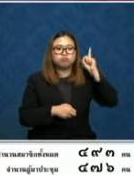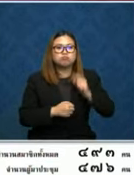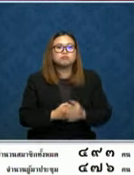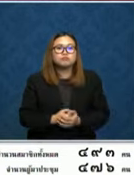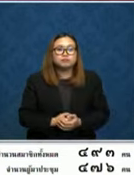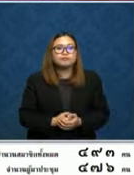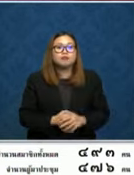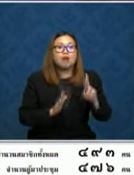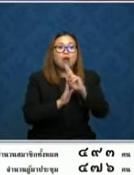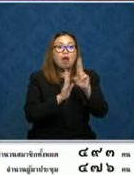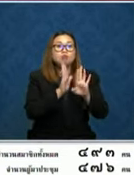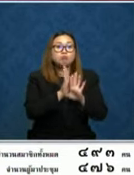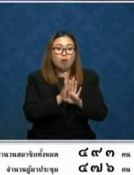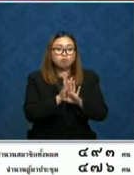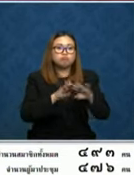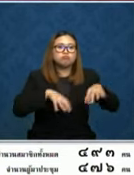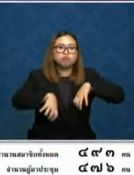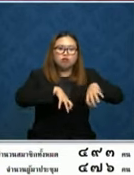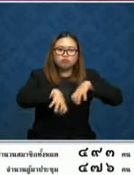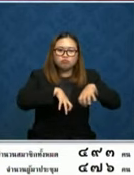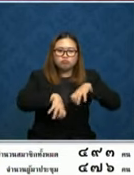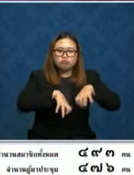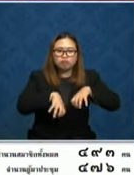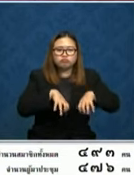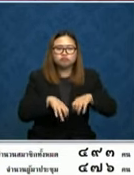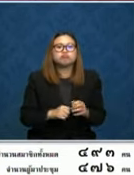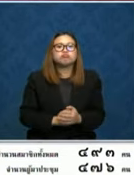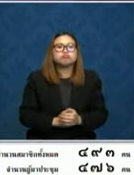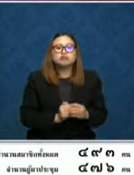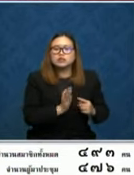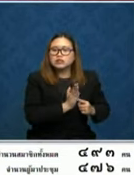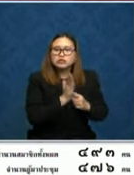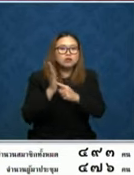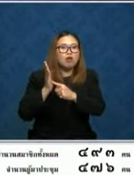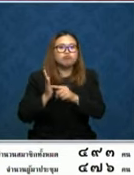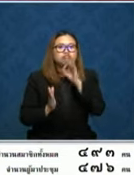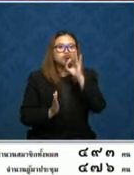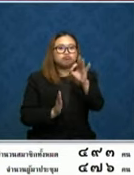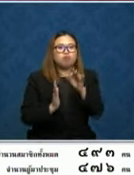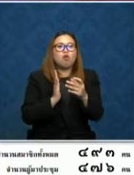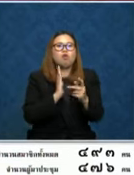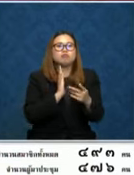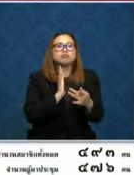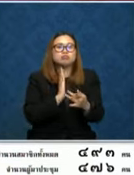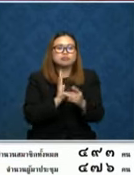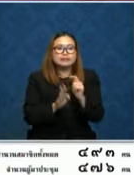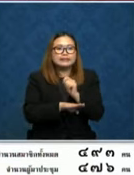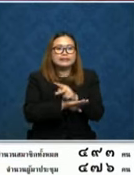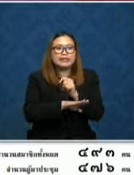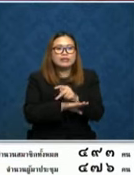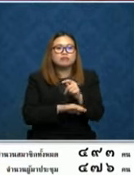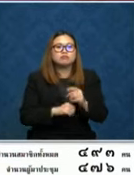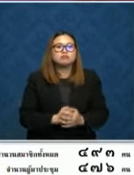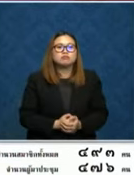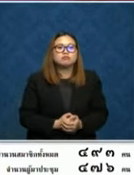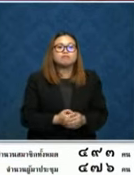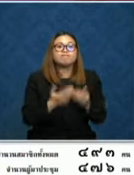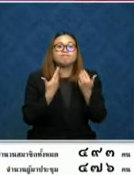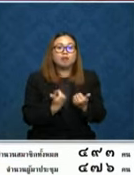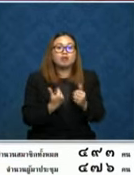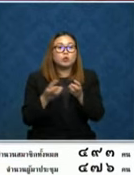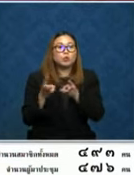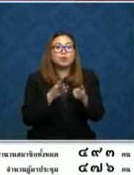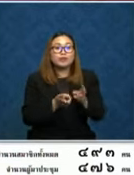ระบบรับอุทธรณ์ออนไลน์เนี่ยครับแตกต่างกับสิ่งที่ปฏิบัติอยู่ในปัจจุบันนะครับแค่เปลี่ยนวิธี